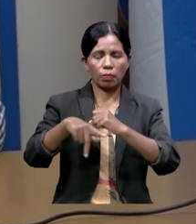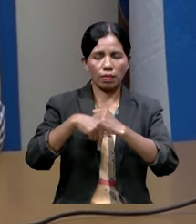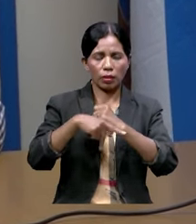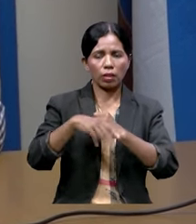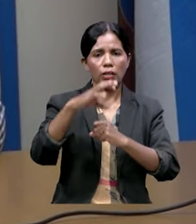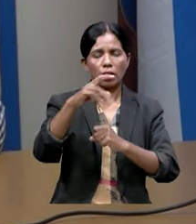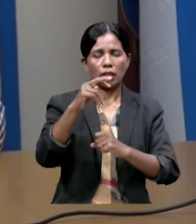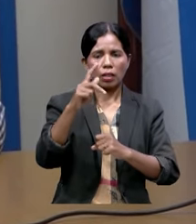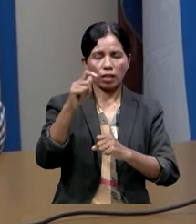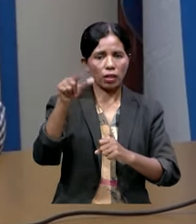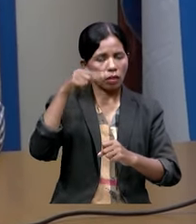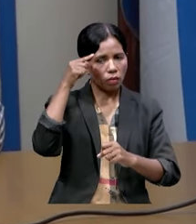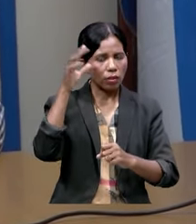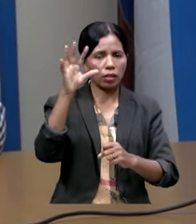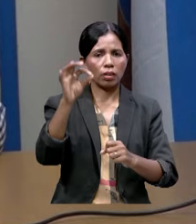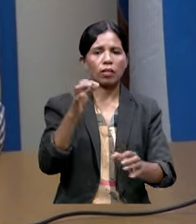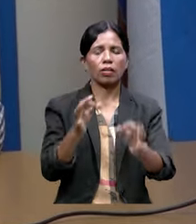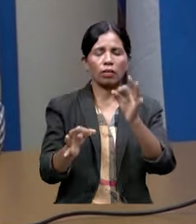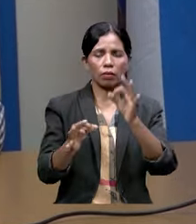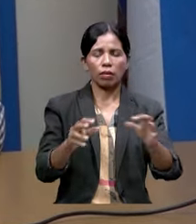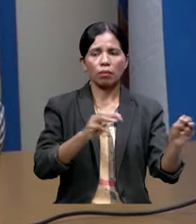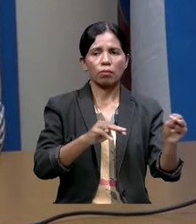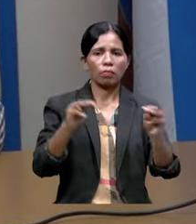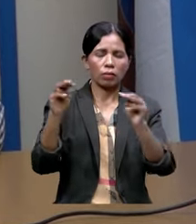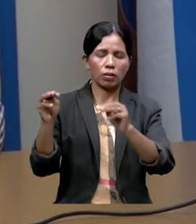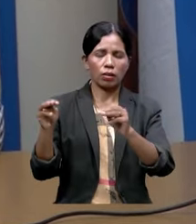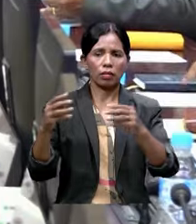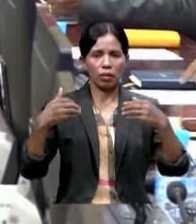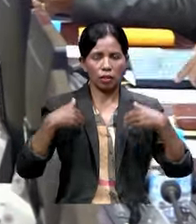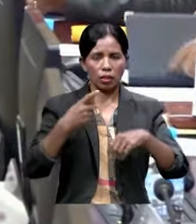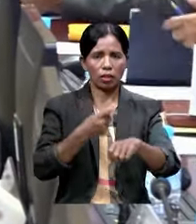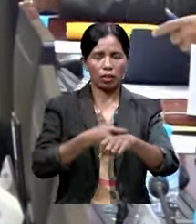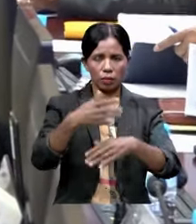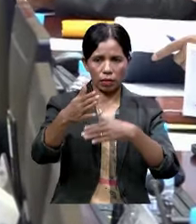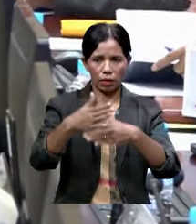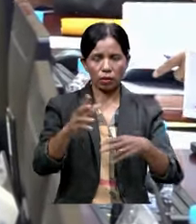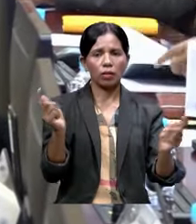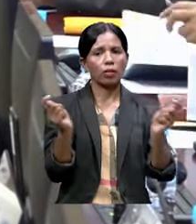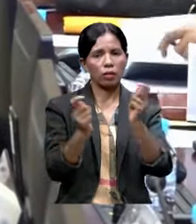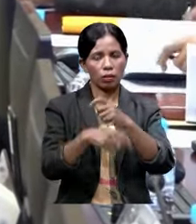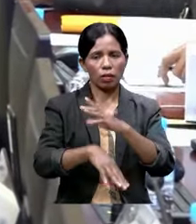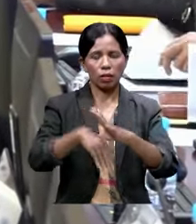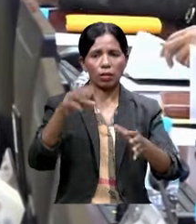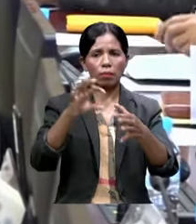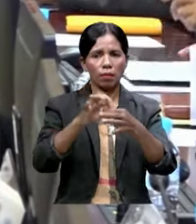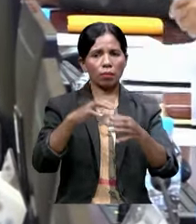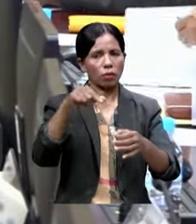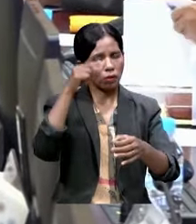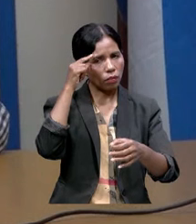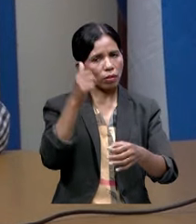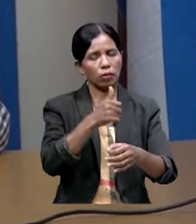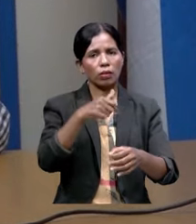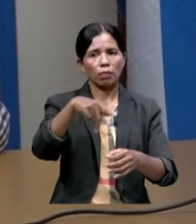senerte iha guvern dasia maske iha remodelasaun nebe atau kontes iha tempu badak ho ditroka no hasai membro guvernu balung husi